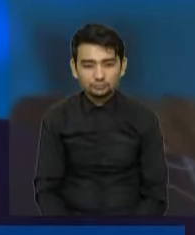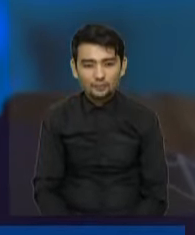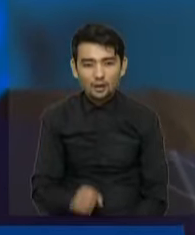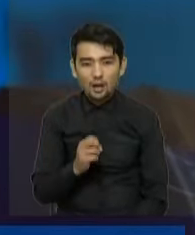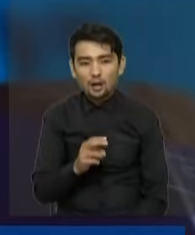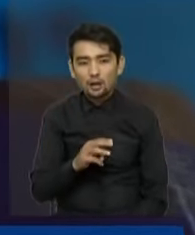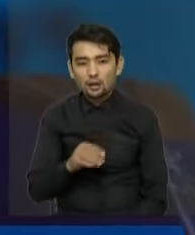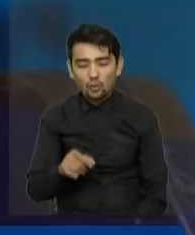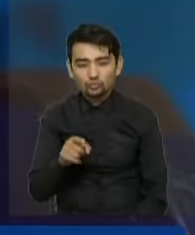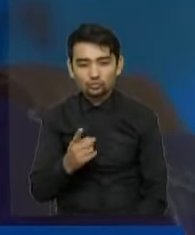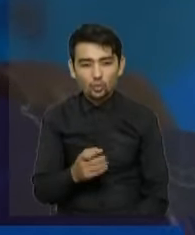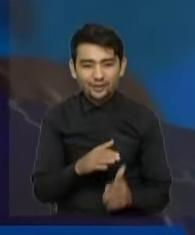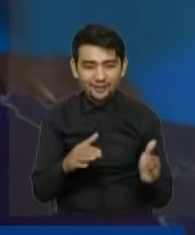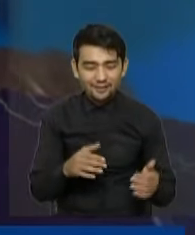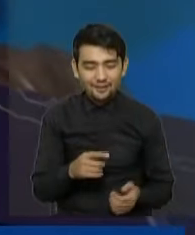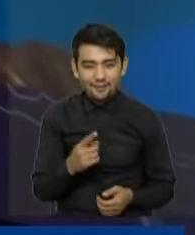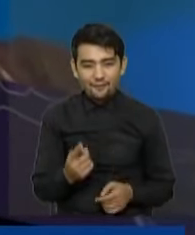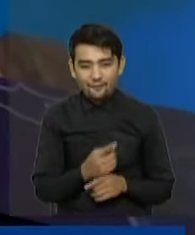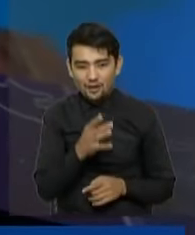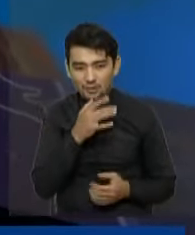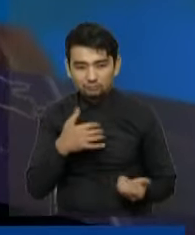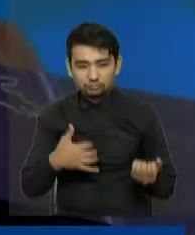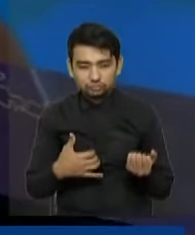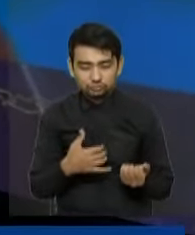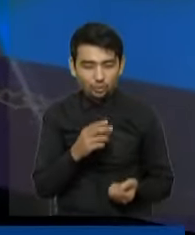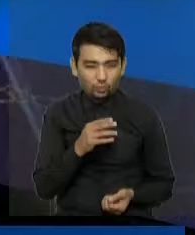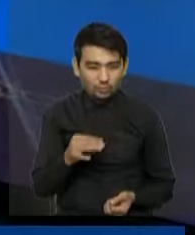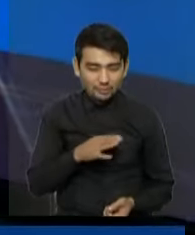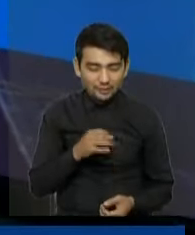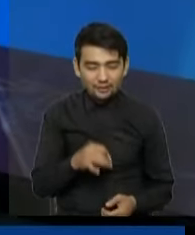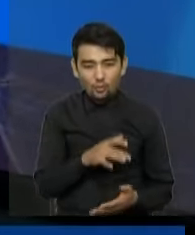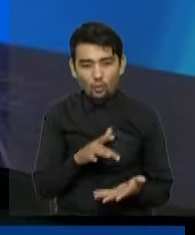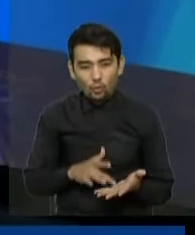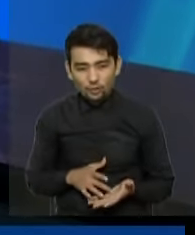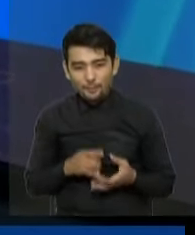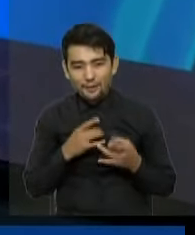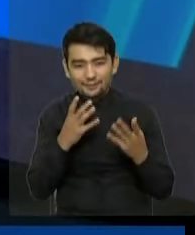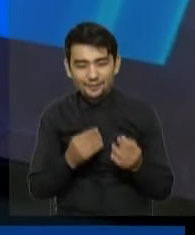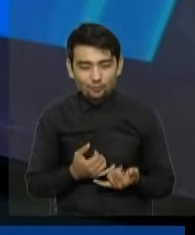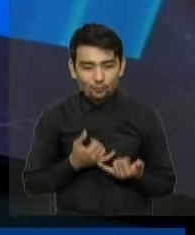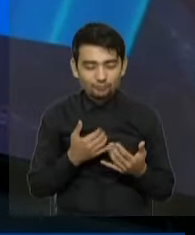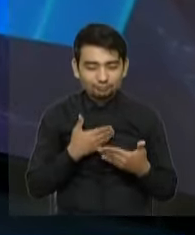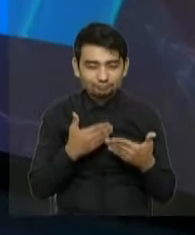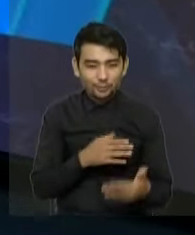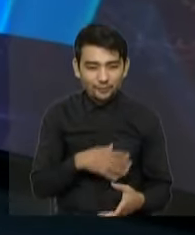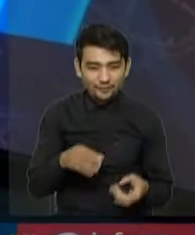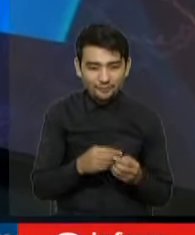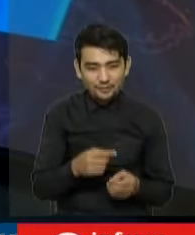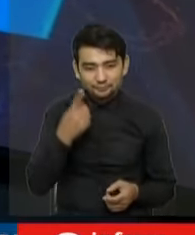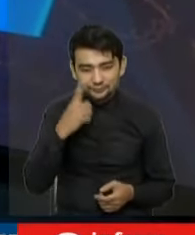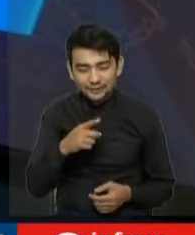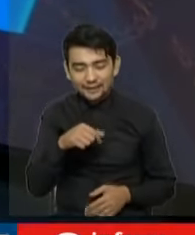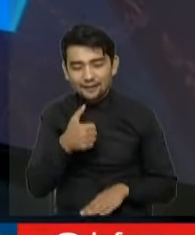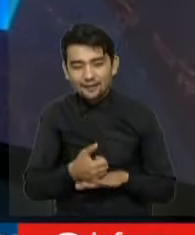Ақтауда 100 оқушы бір мезетте күй шертіп, қала тұрғындары мен қонақтарына мерекелік көңіл күй сыйлады. Шара Республика күні қарсаңында ұйымдастырылған. Басты